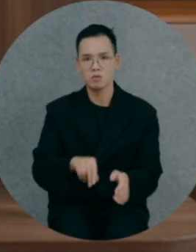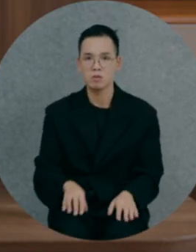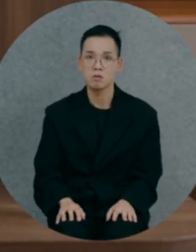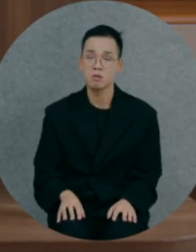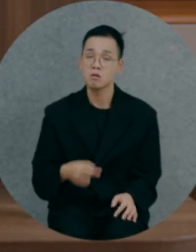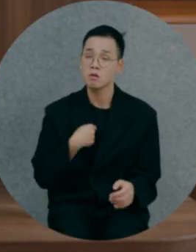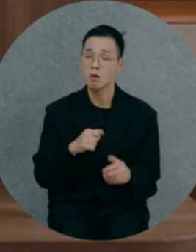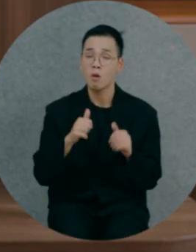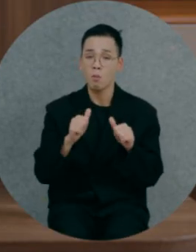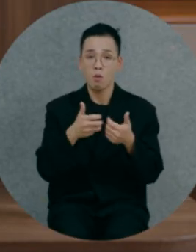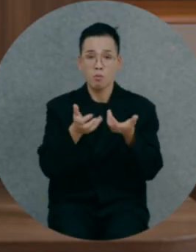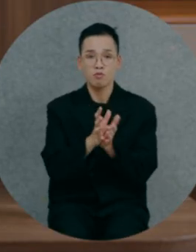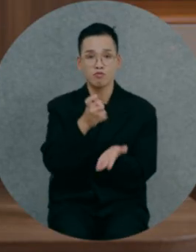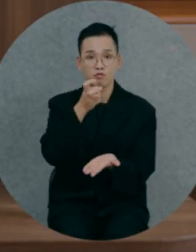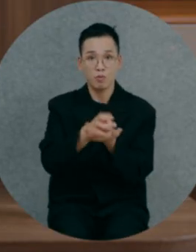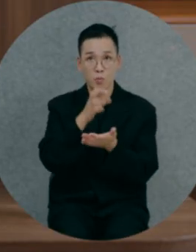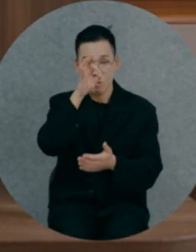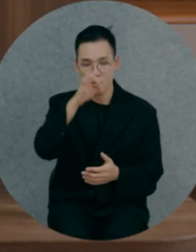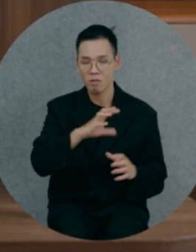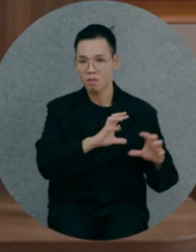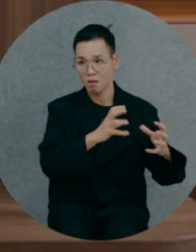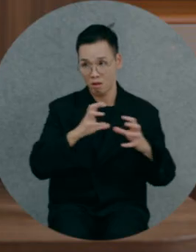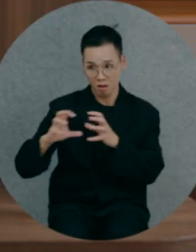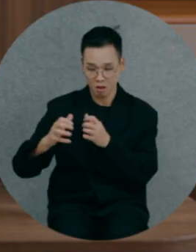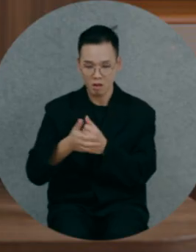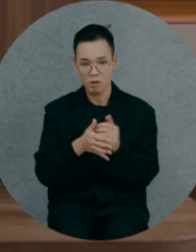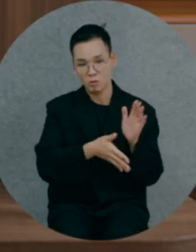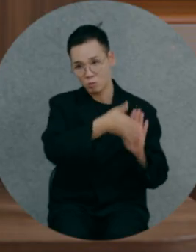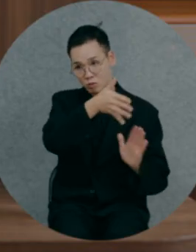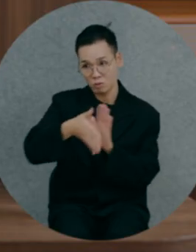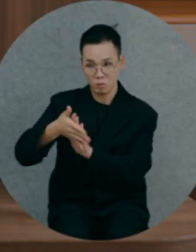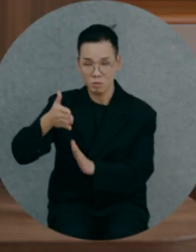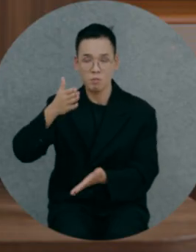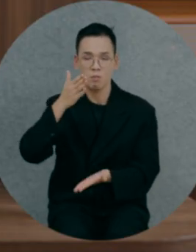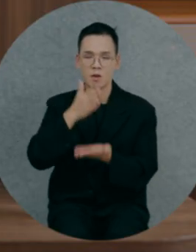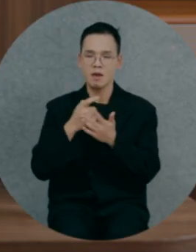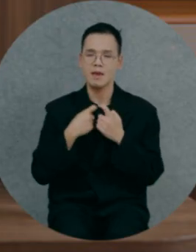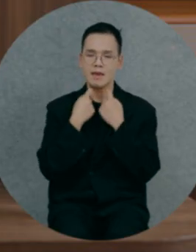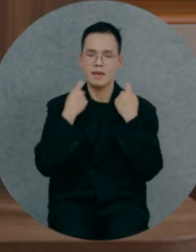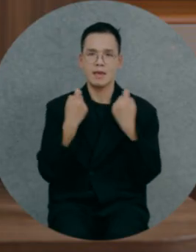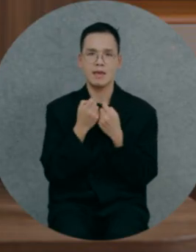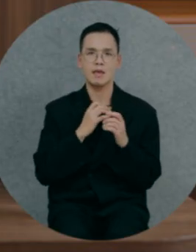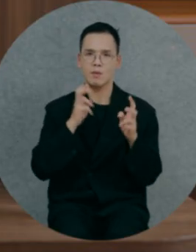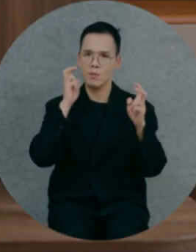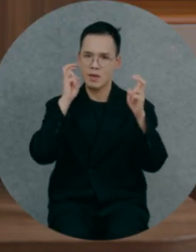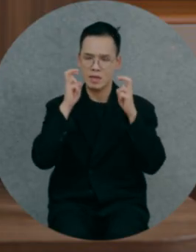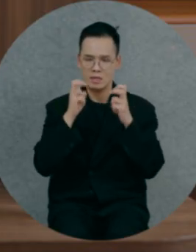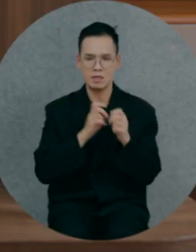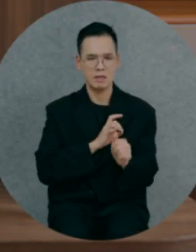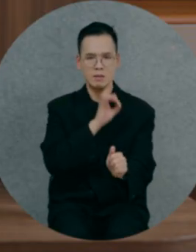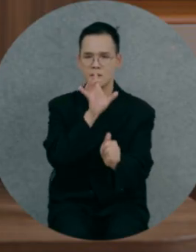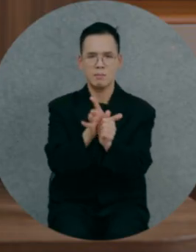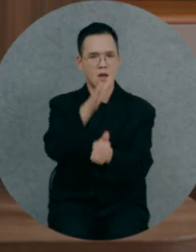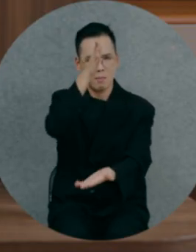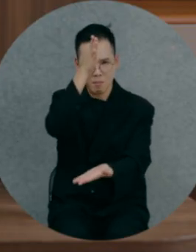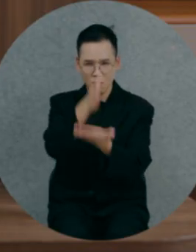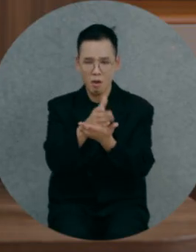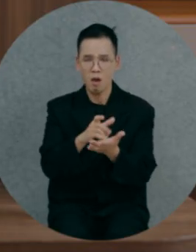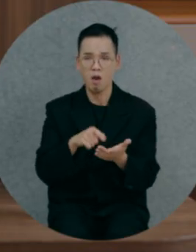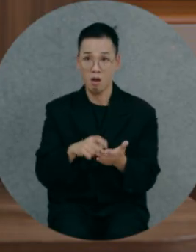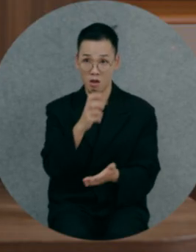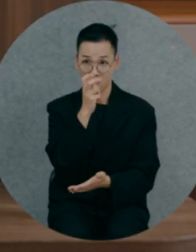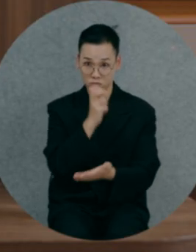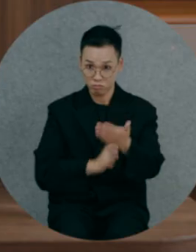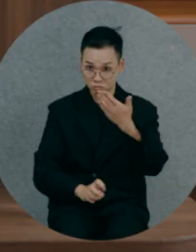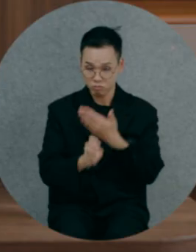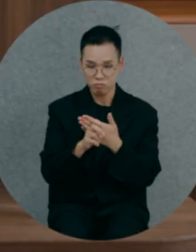근거가 되는 법무부의 지침은 양국의 지자체 외에 사인이나 단체에 대한 주요 업무 위임을 금지하고